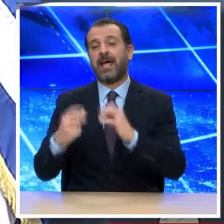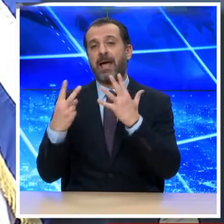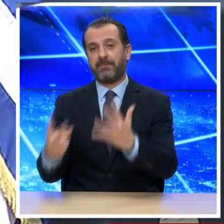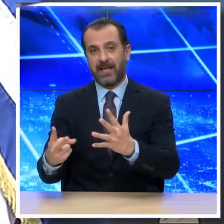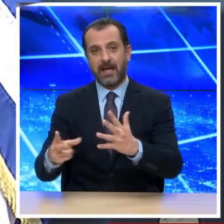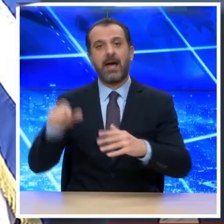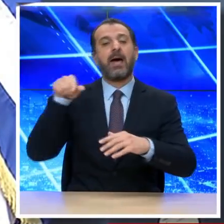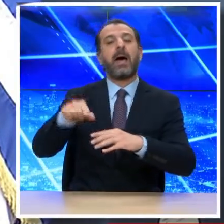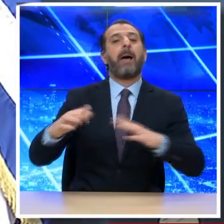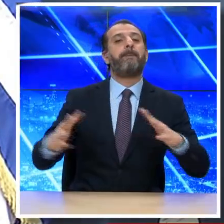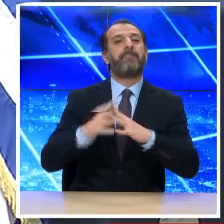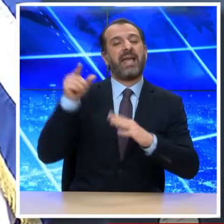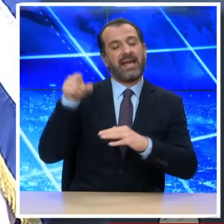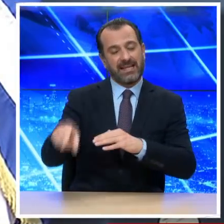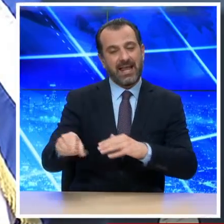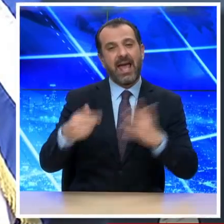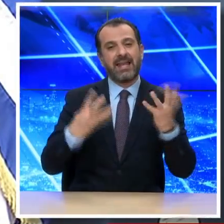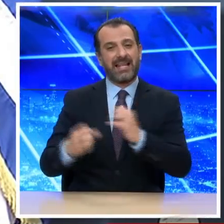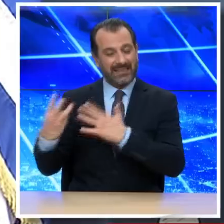Υπότιτλοι AUTHORWAVE